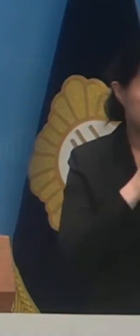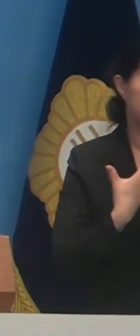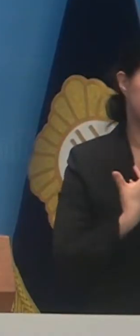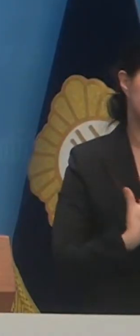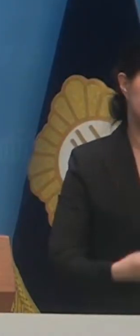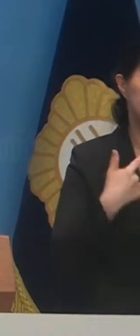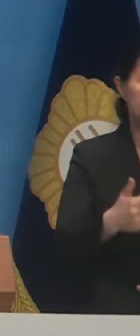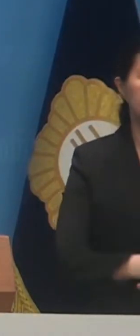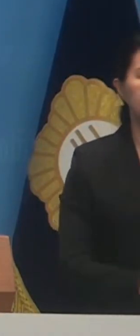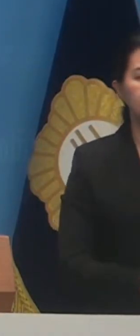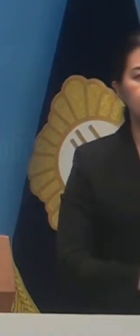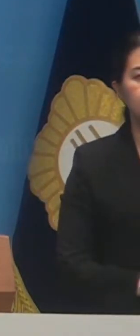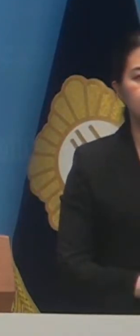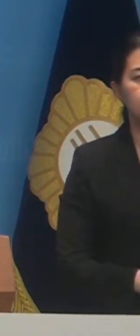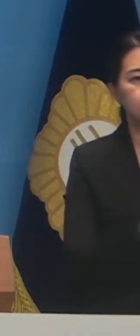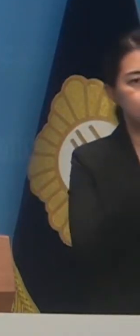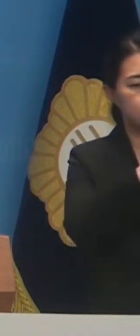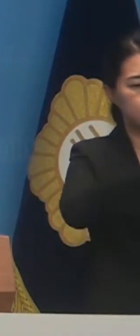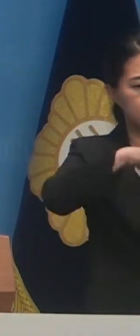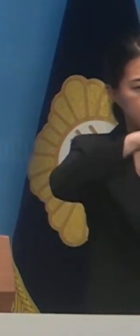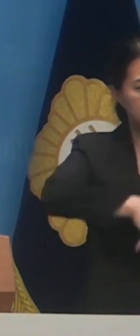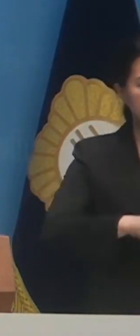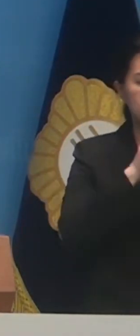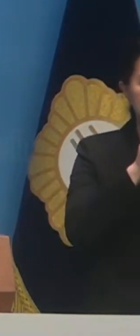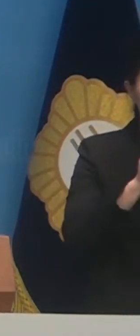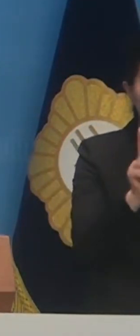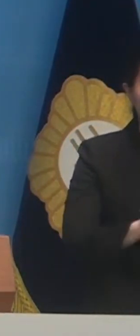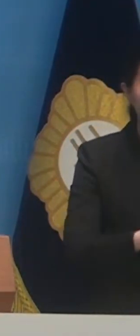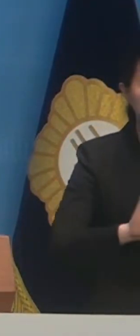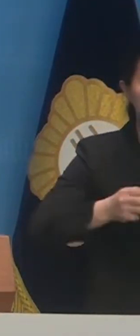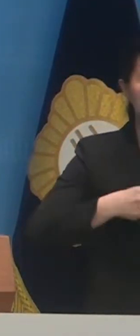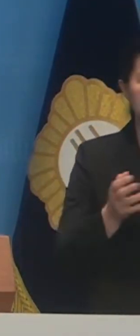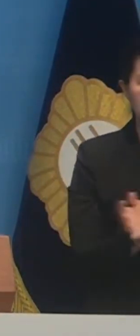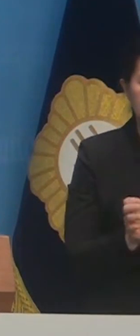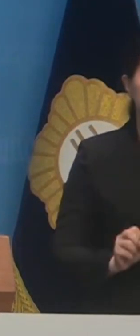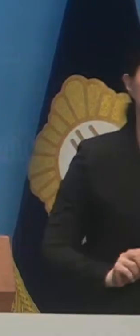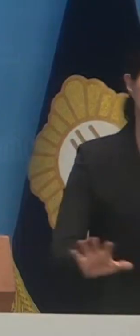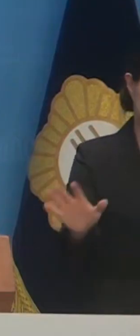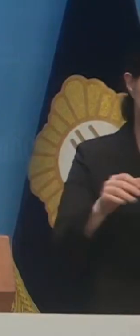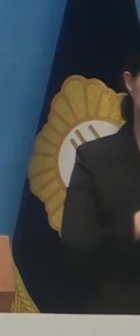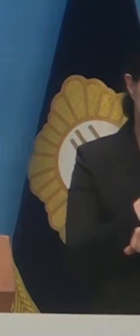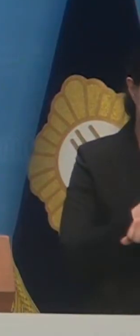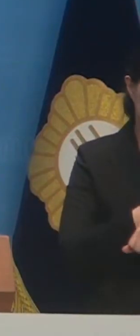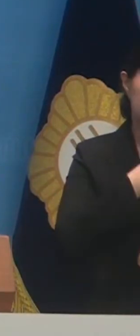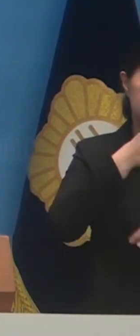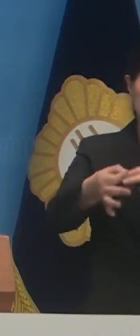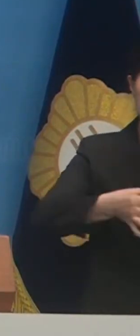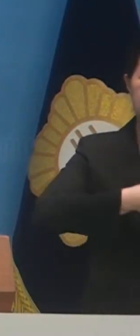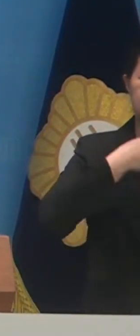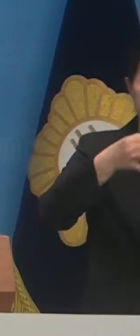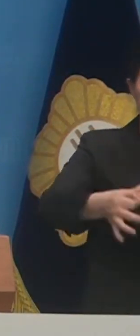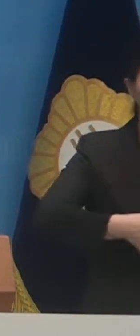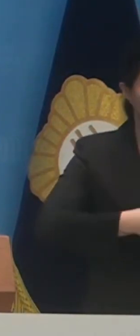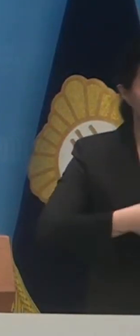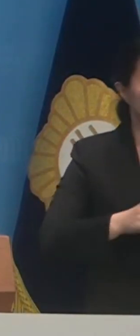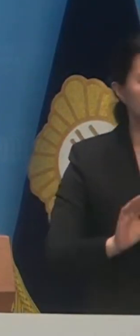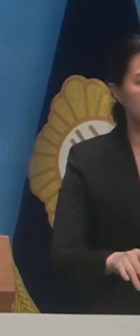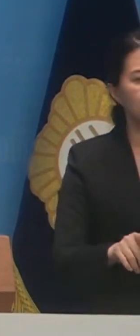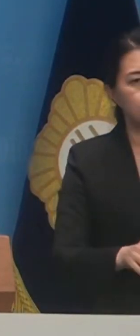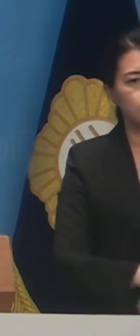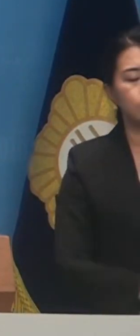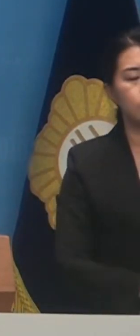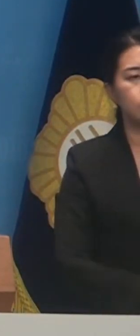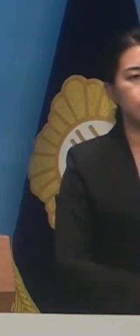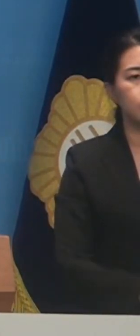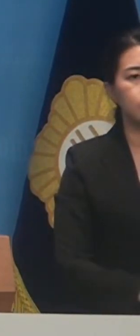이상이었습니다. 내내 광장에 울려 퍼졌던 국힘당을 해체하라는 자발적인 구호가 그것을